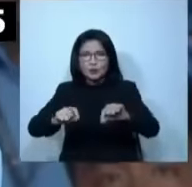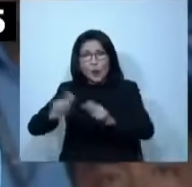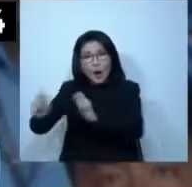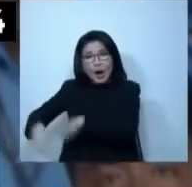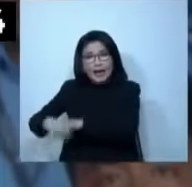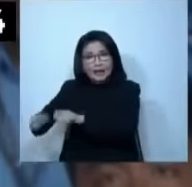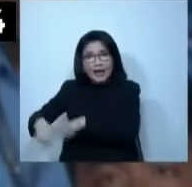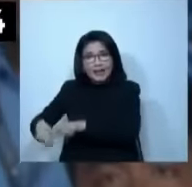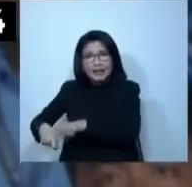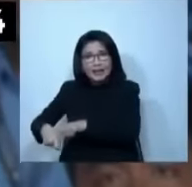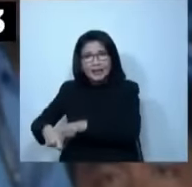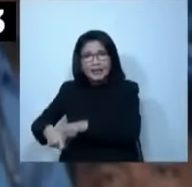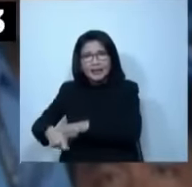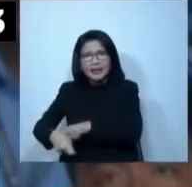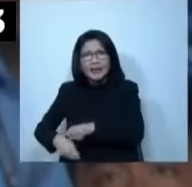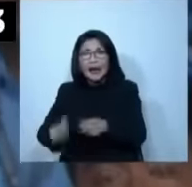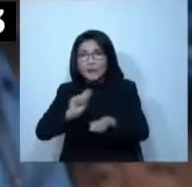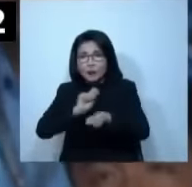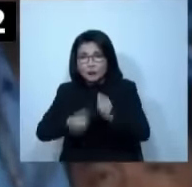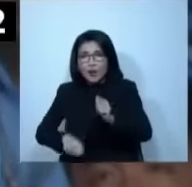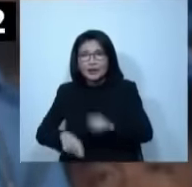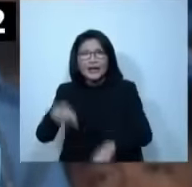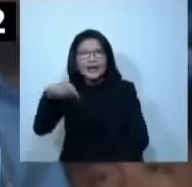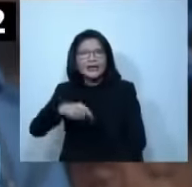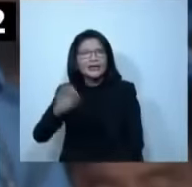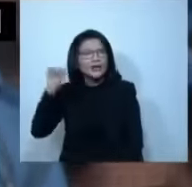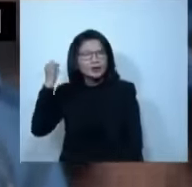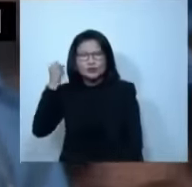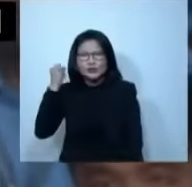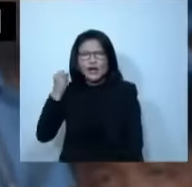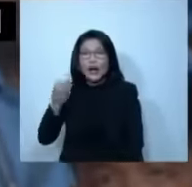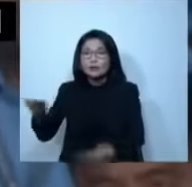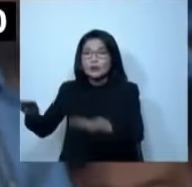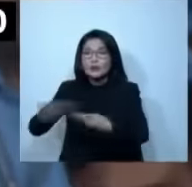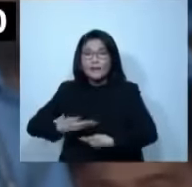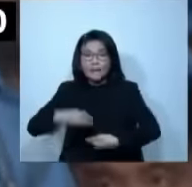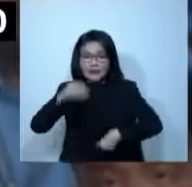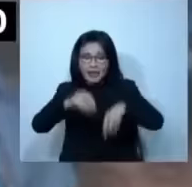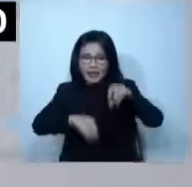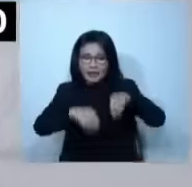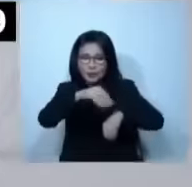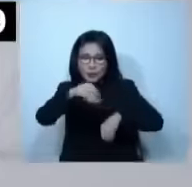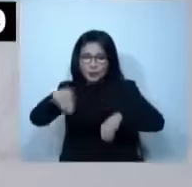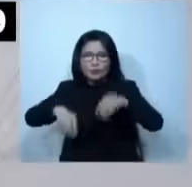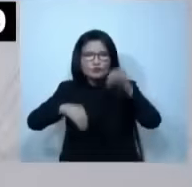Bapak luncurkan, ini mempersulit mereka dapat pupuk. Jadi